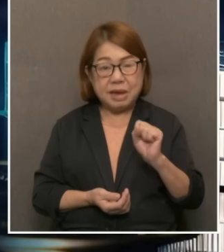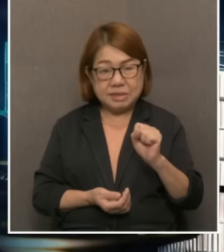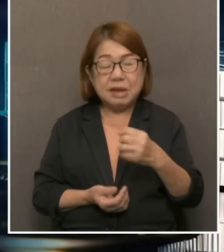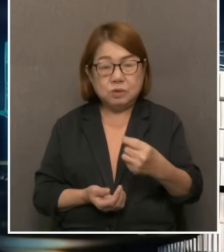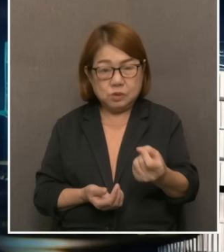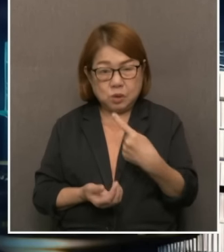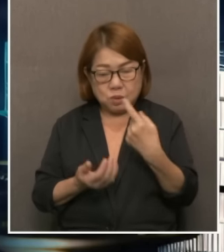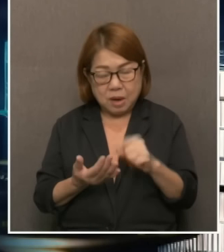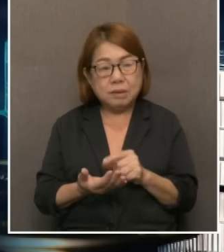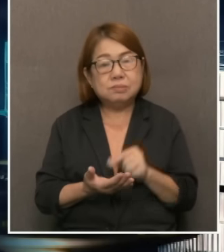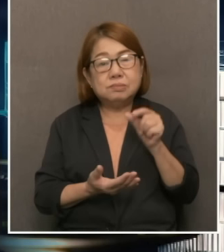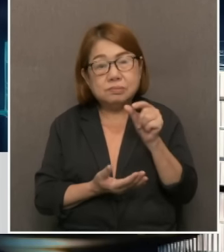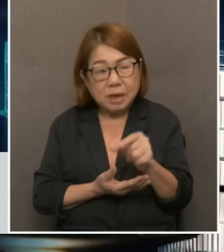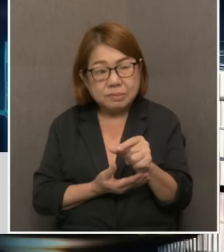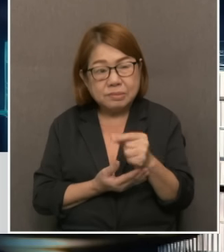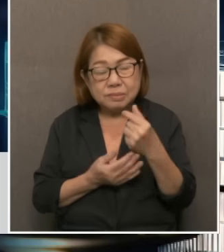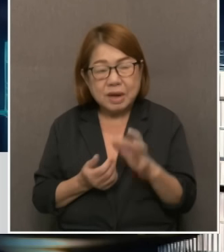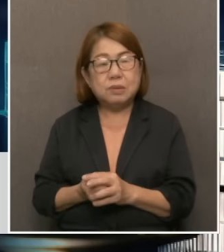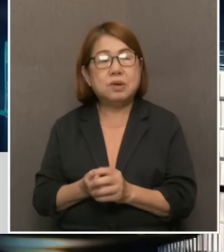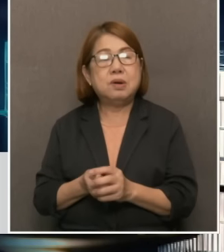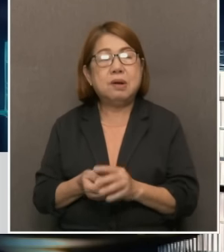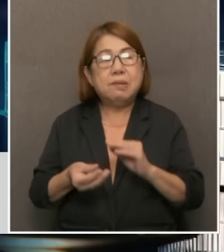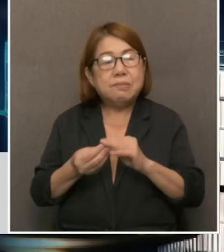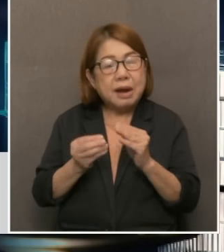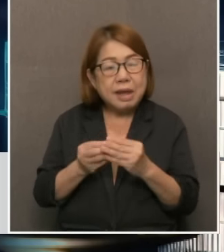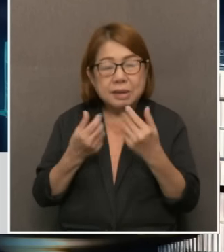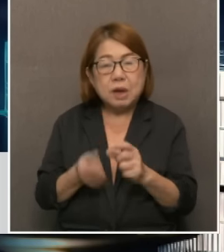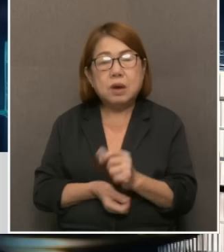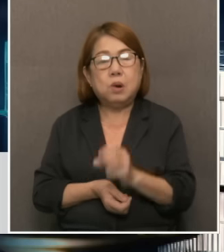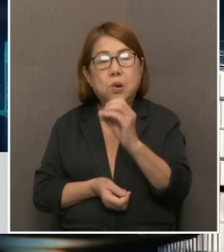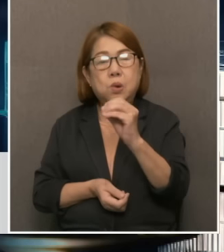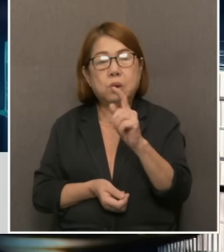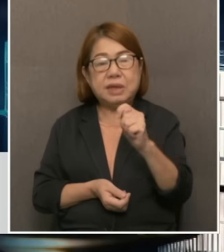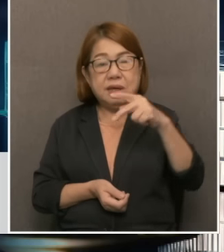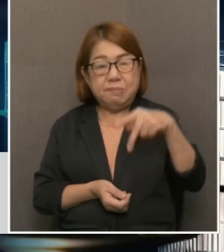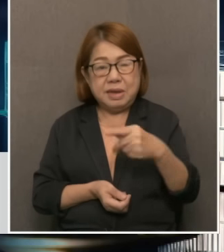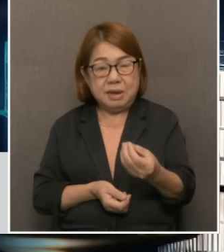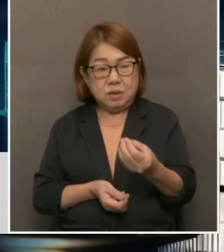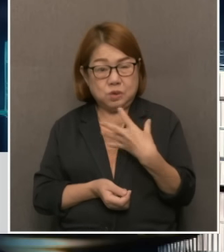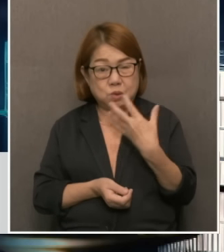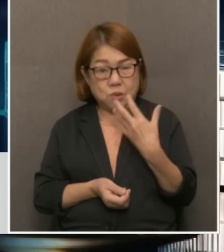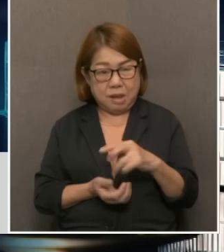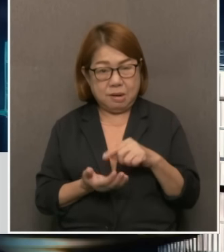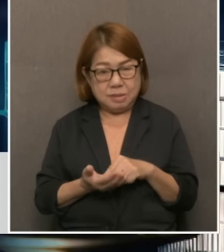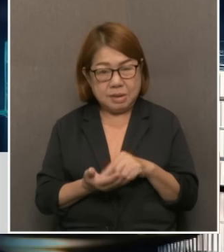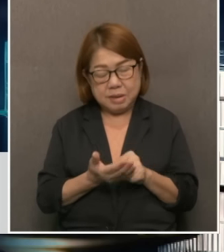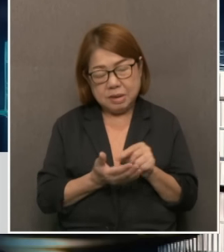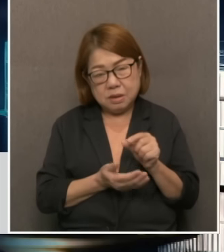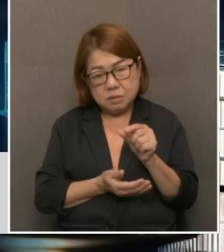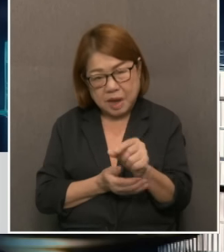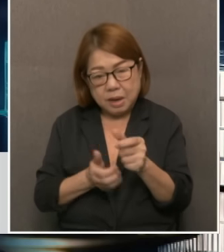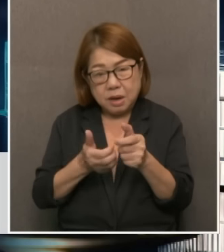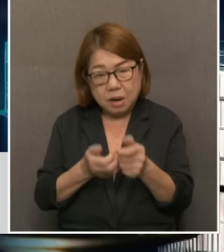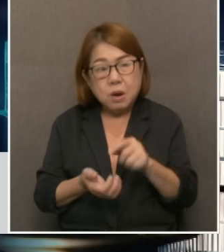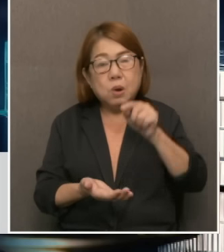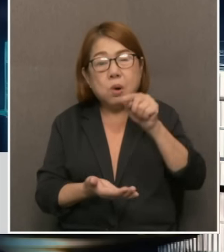พื่อที่จะรับรหัส OTP พอได้รหัส OTP มาแล้วนะคะกรอกรหัส OTP และกดยืนยัน